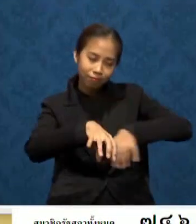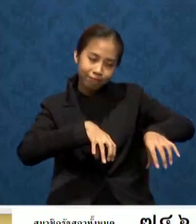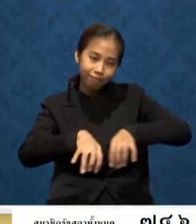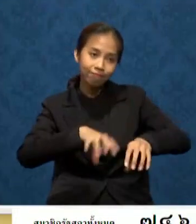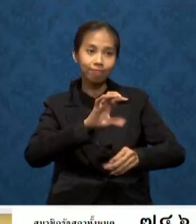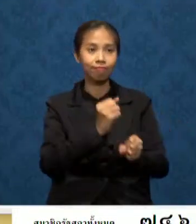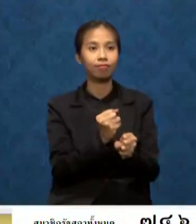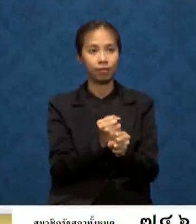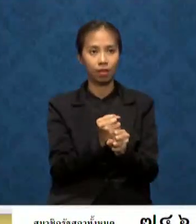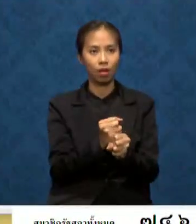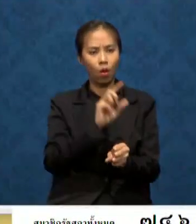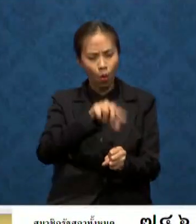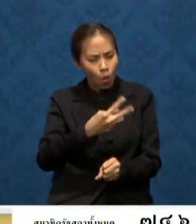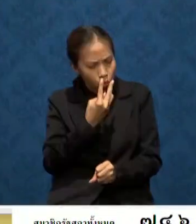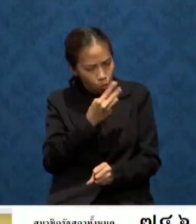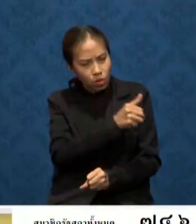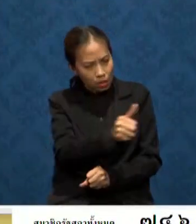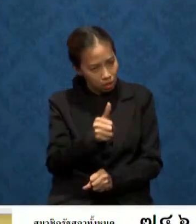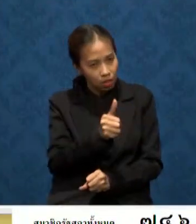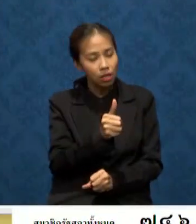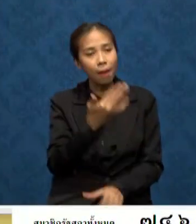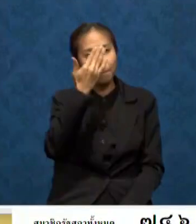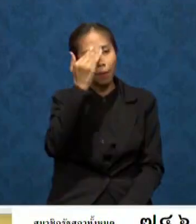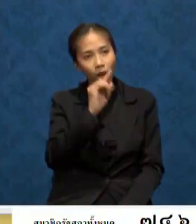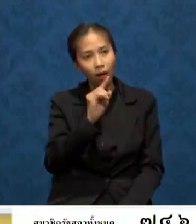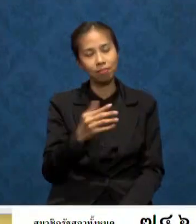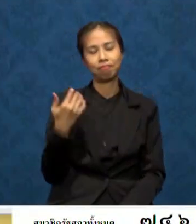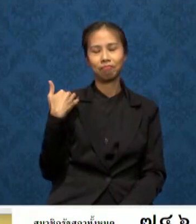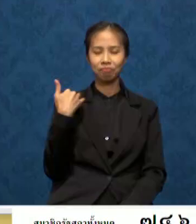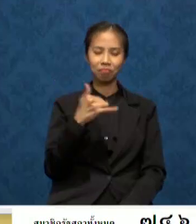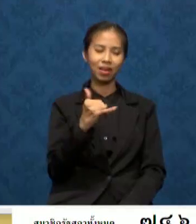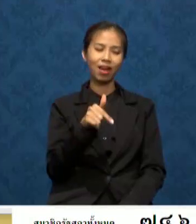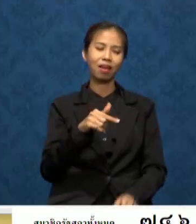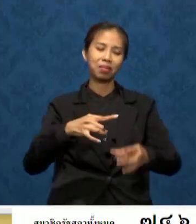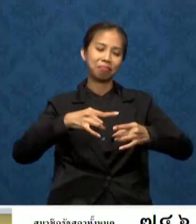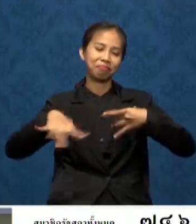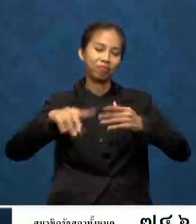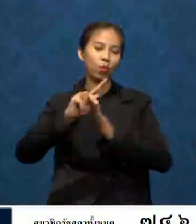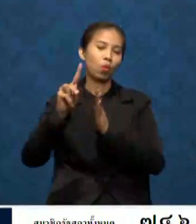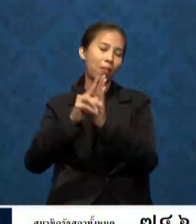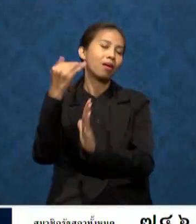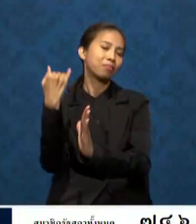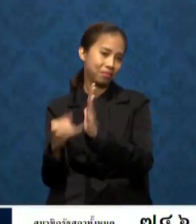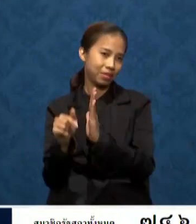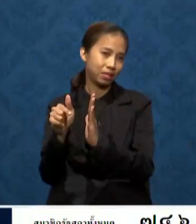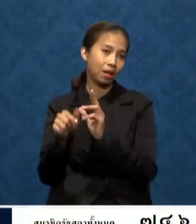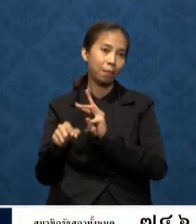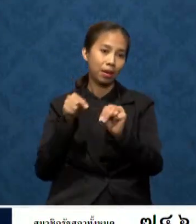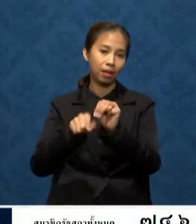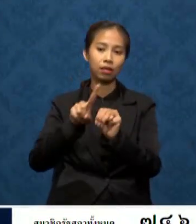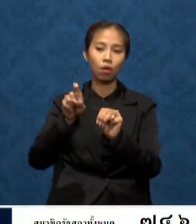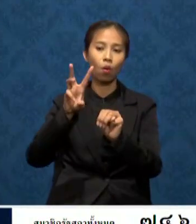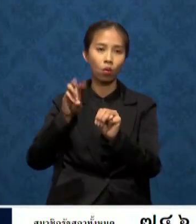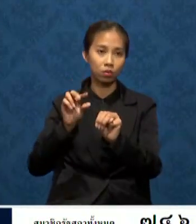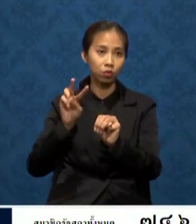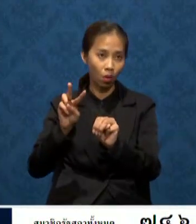ครับต้องพิจารณาให้รอบคอบนะครับเพราะอาจจะใช้อำนาจขาดต่อรัฐธรรมนูญมาตรา 162